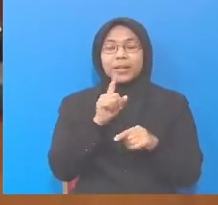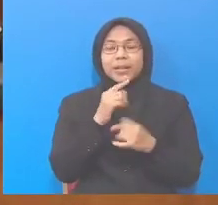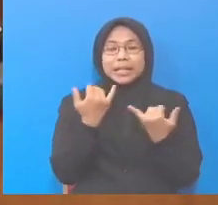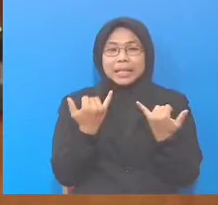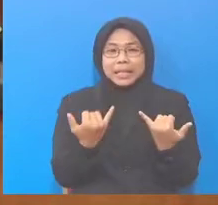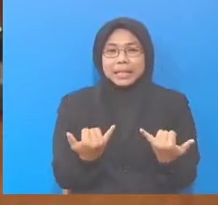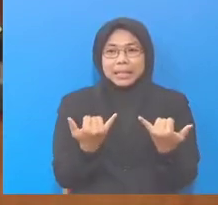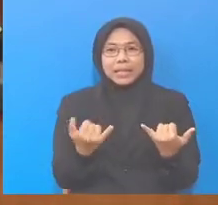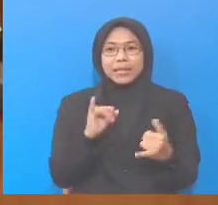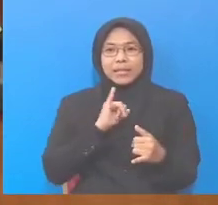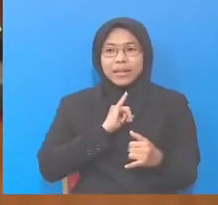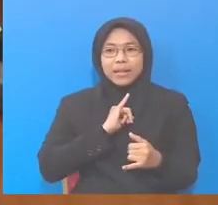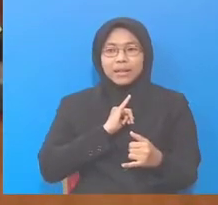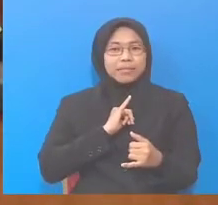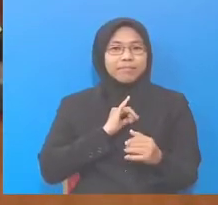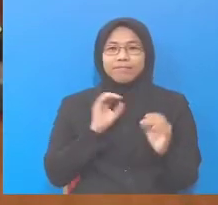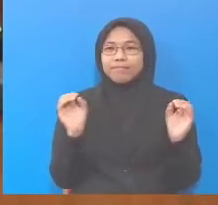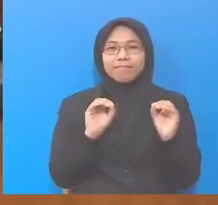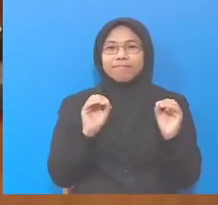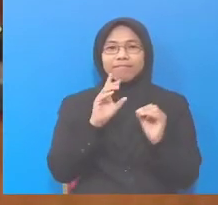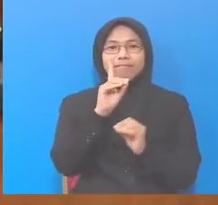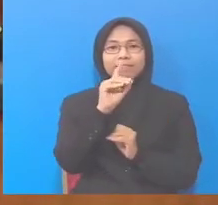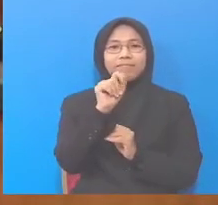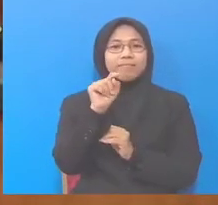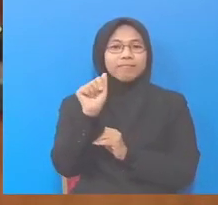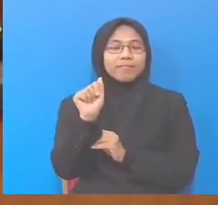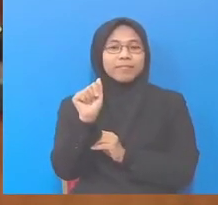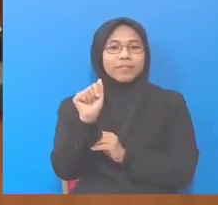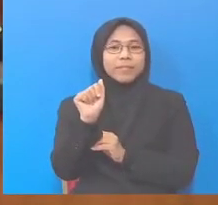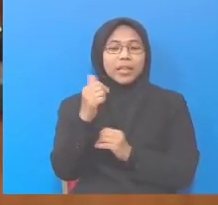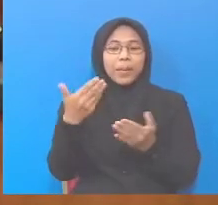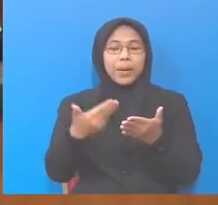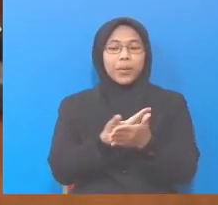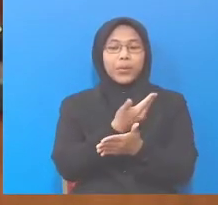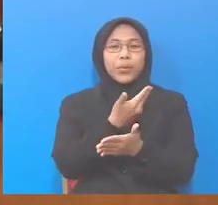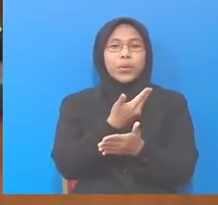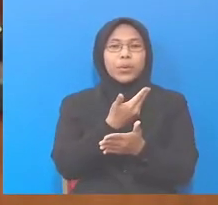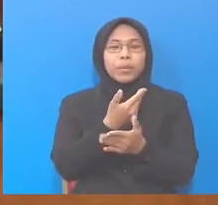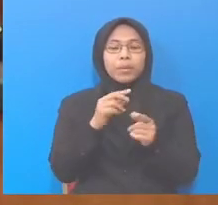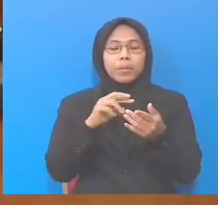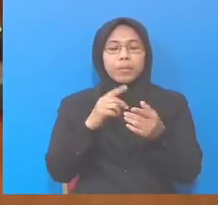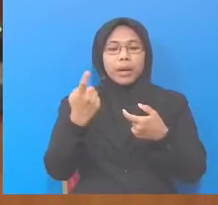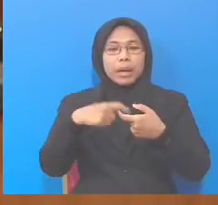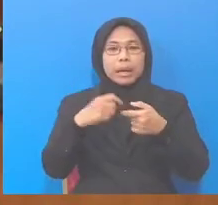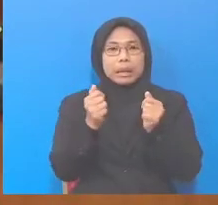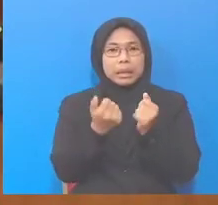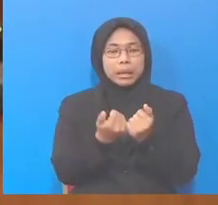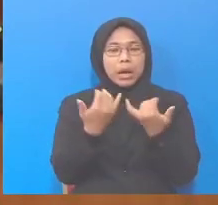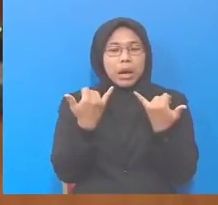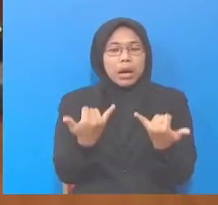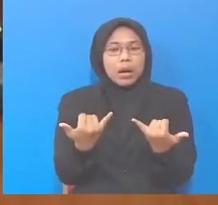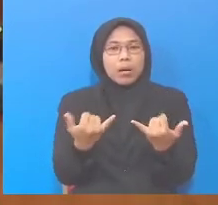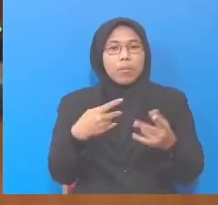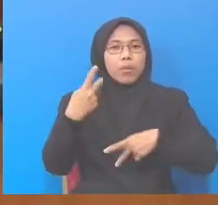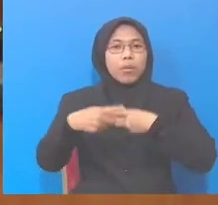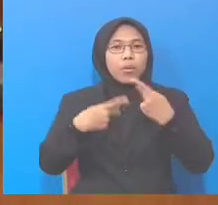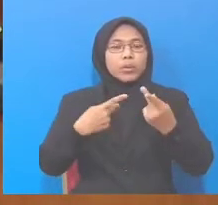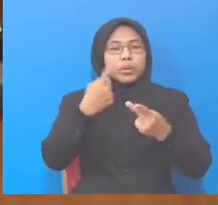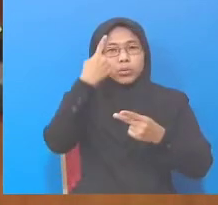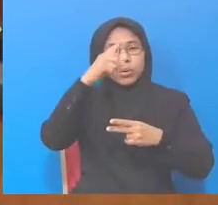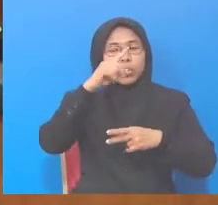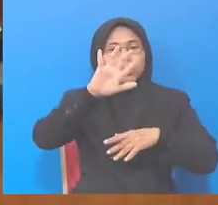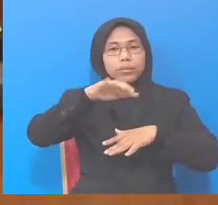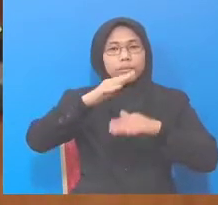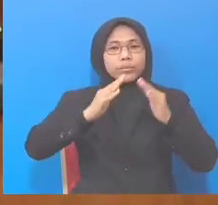Namun saya tidak ada data-data terbaru mengenai pengembangan semasa mengenai